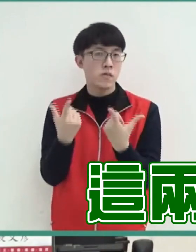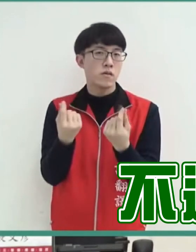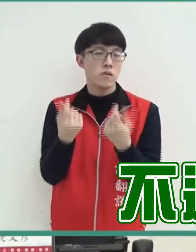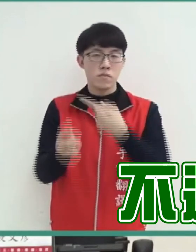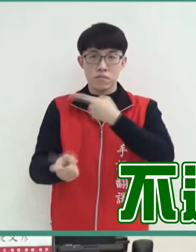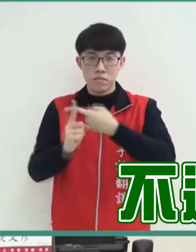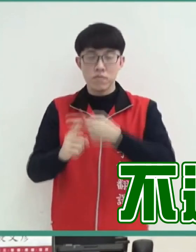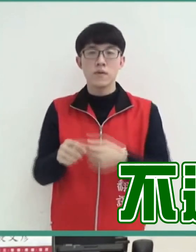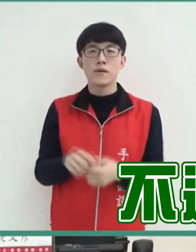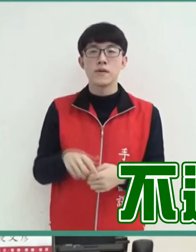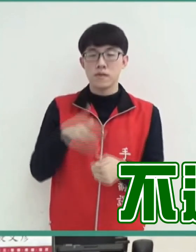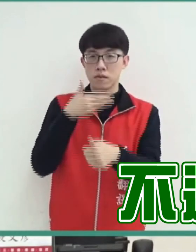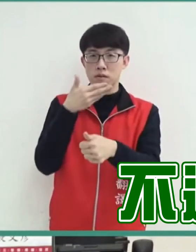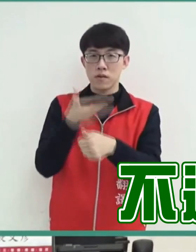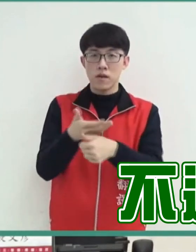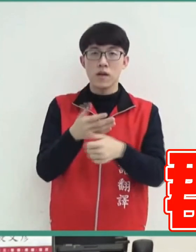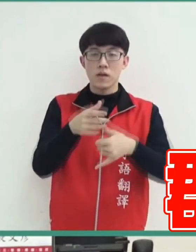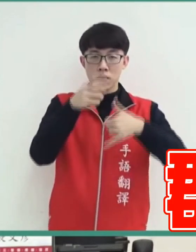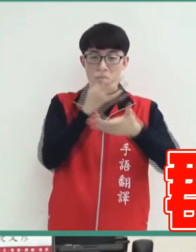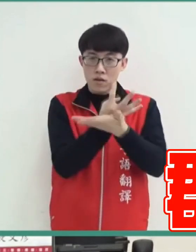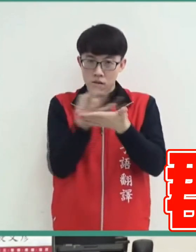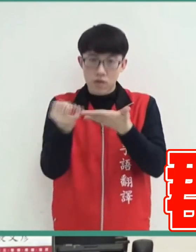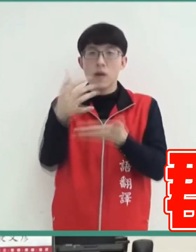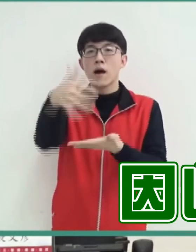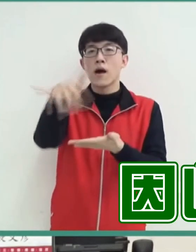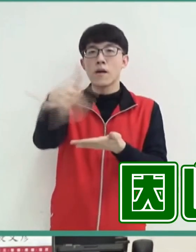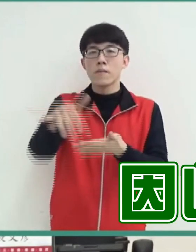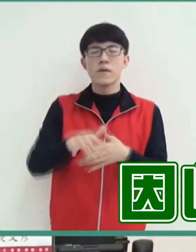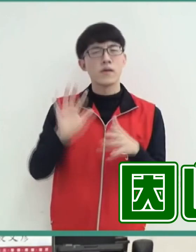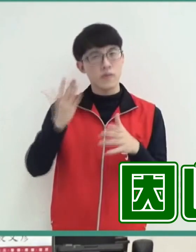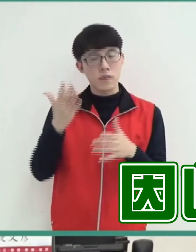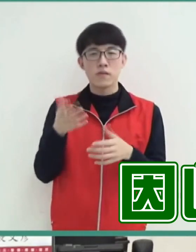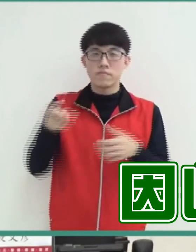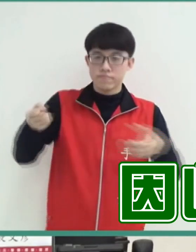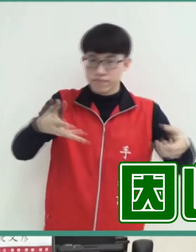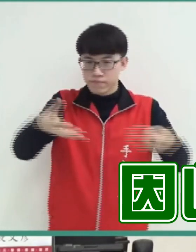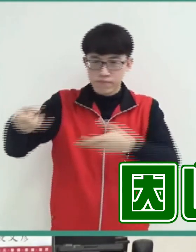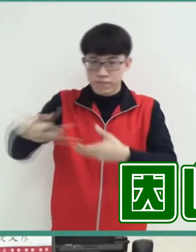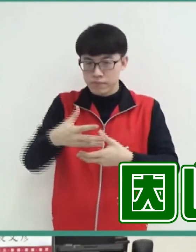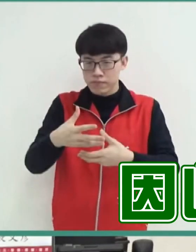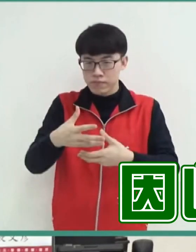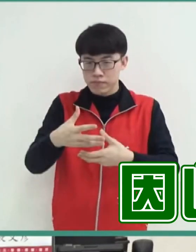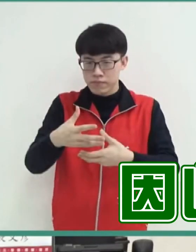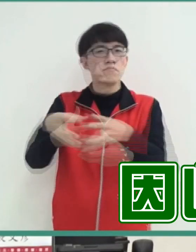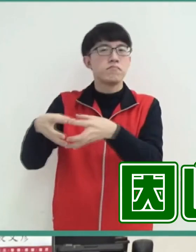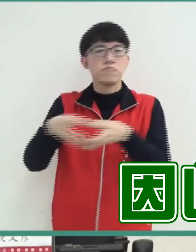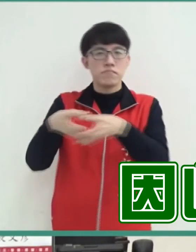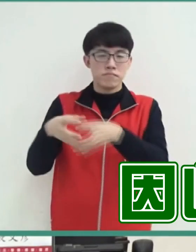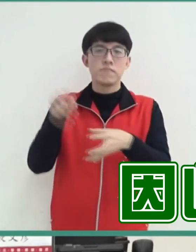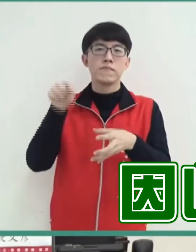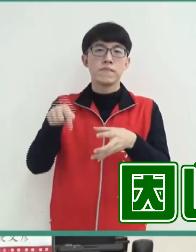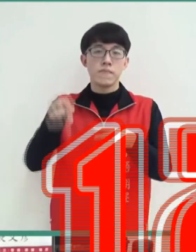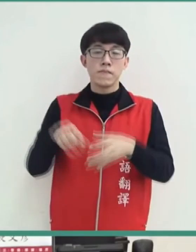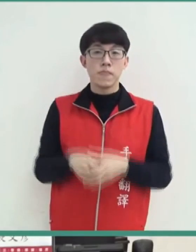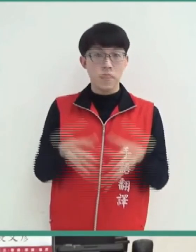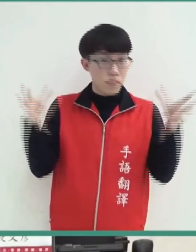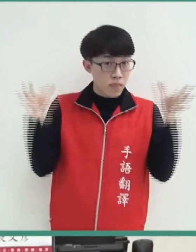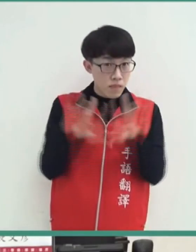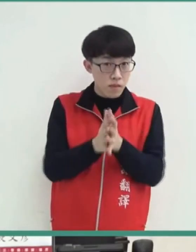案号，那不过也算同一个群聚感染，那因此他的感染人数是